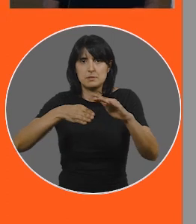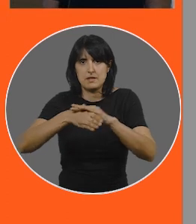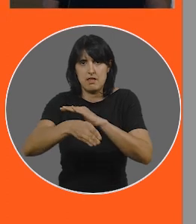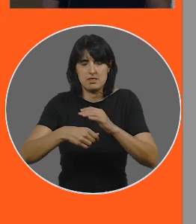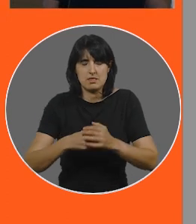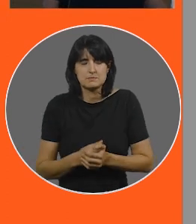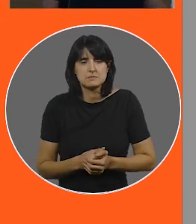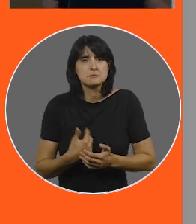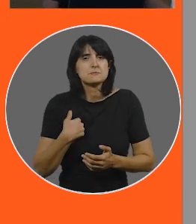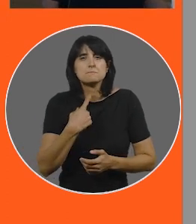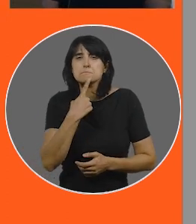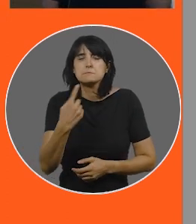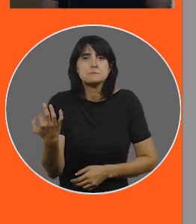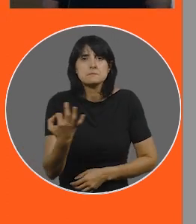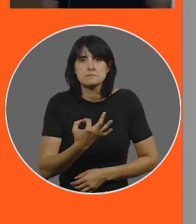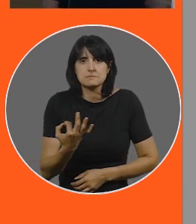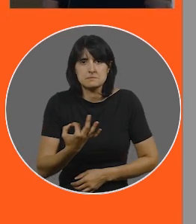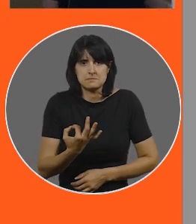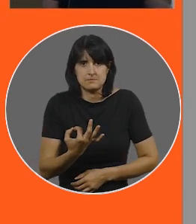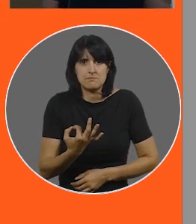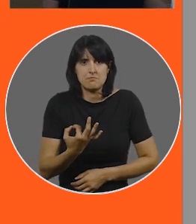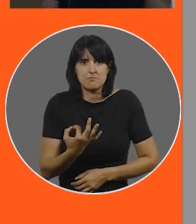l'accessibilitat. Llavors, jo us parlaré